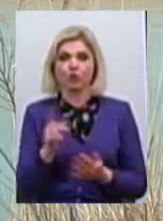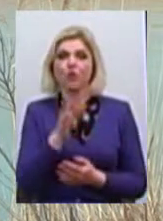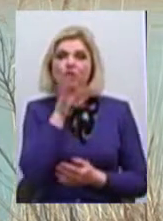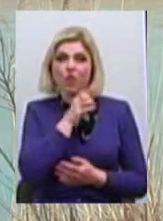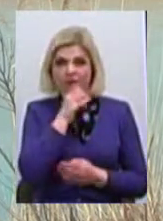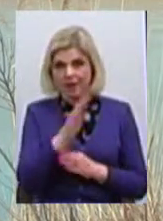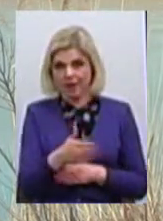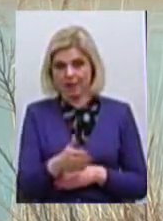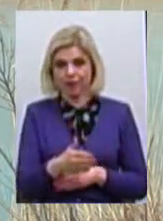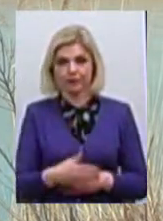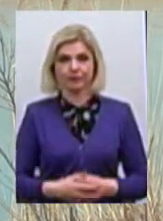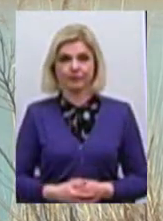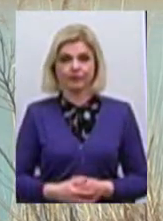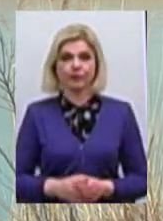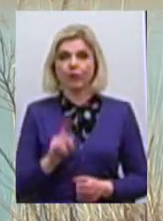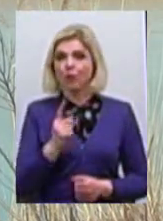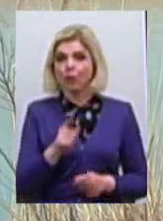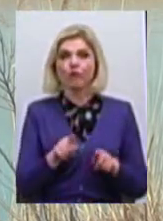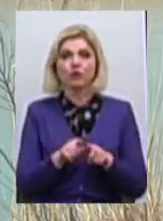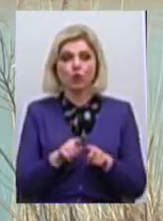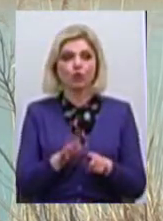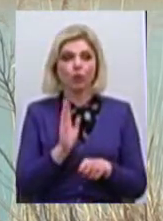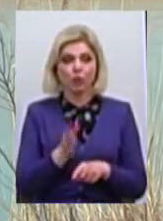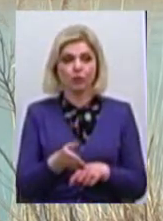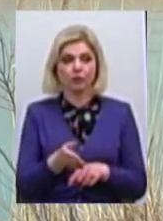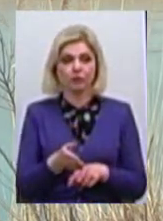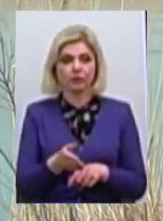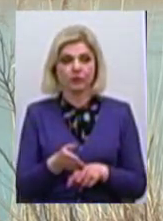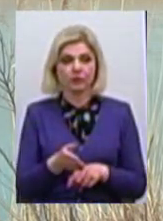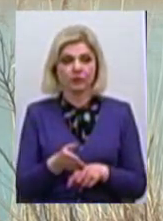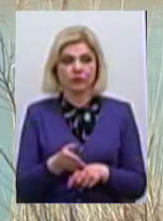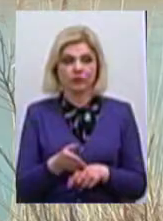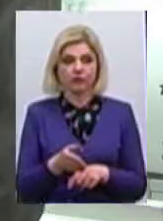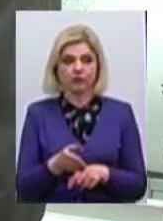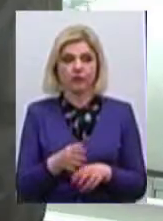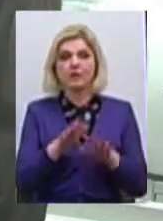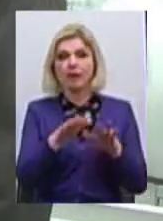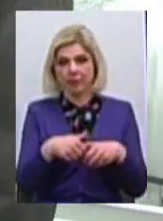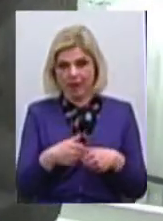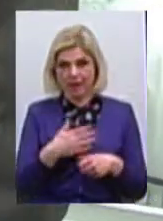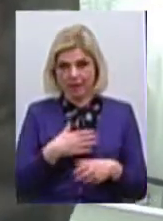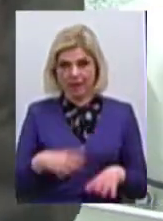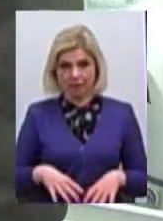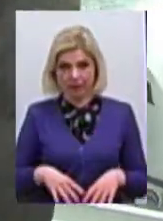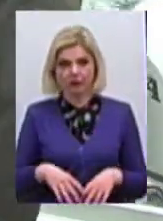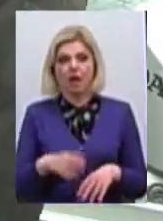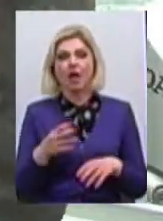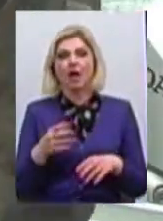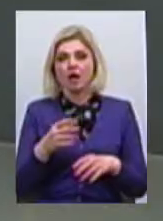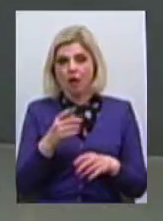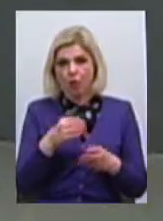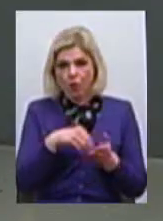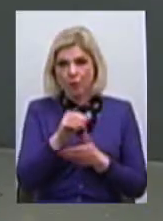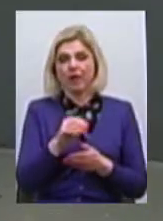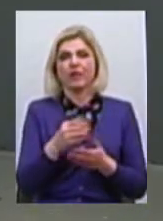браконьєрством, оскільки вона все одно буде витравлена нашими інспекторами. Безперешкодна купівля заборонених